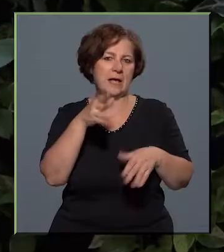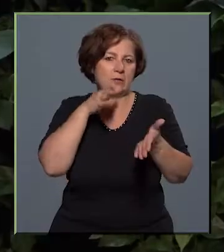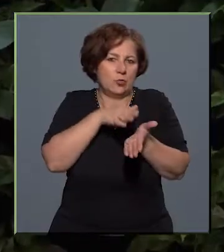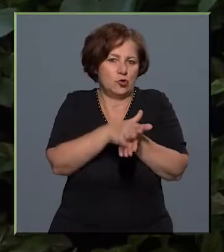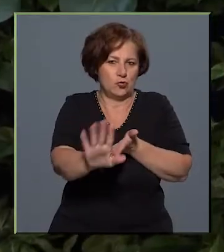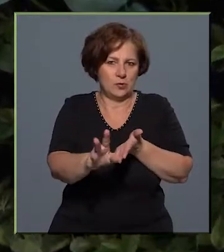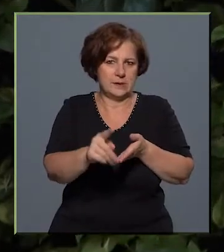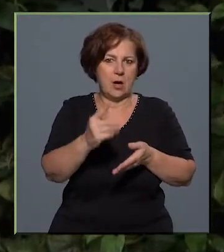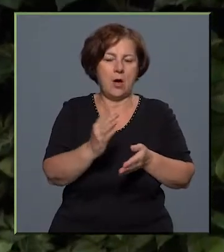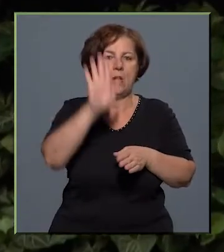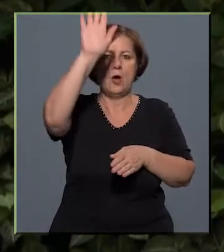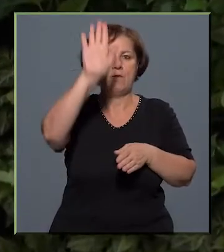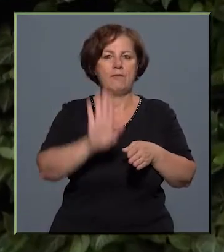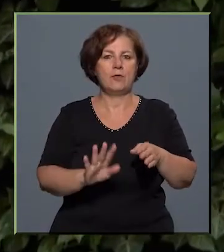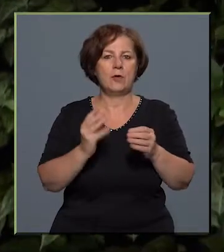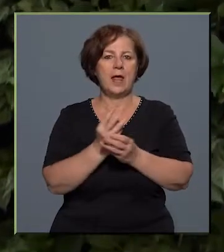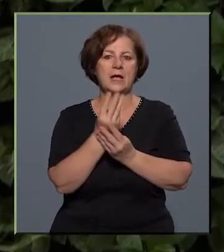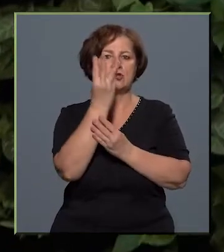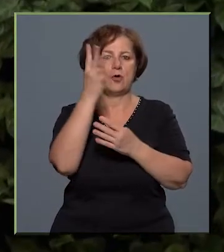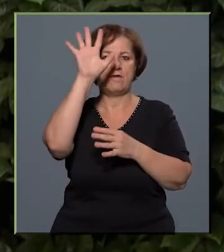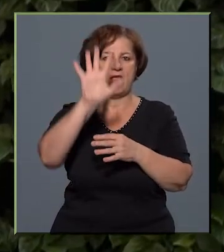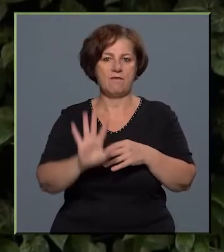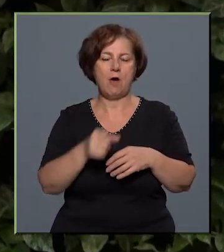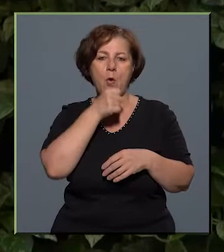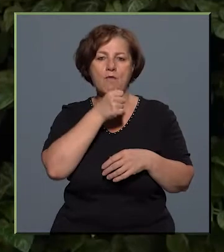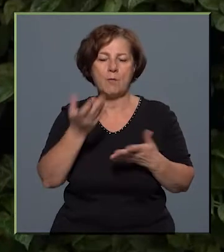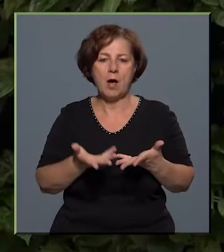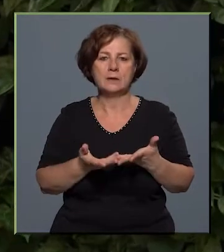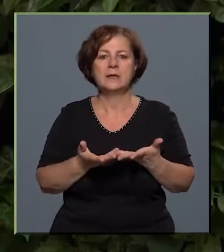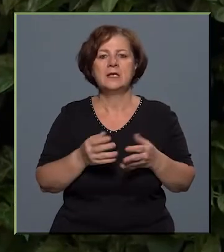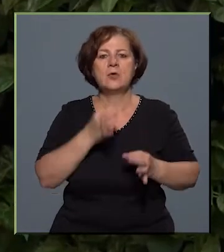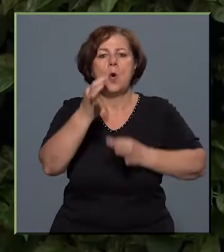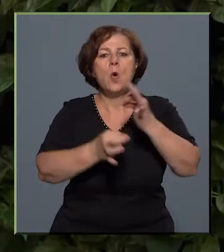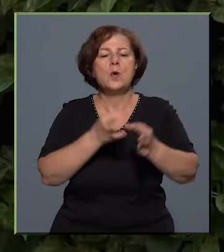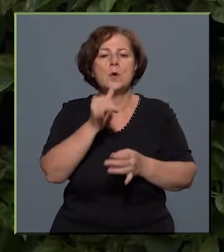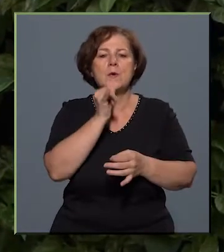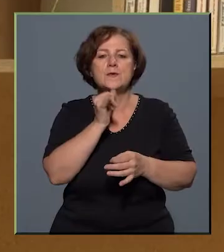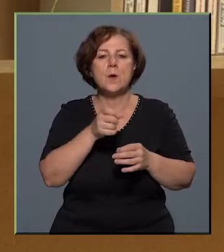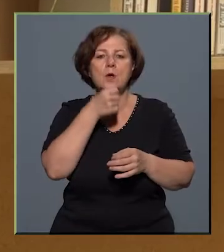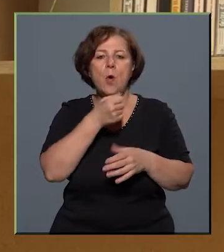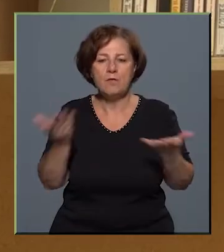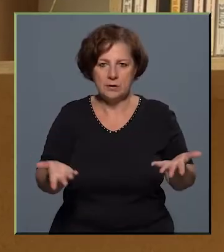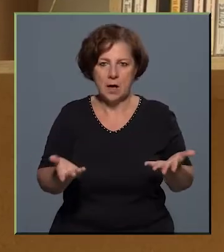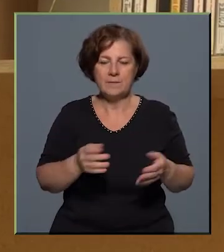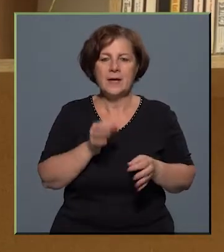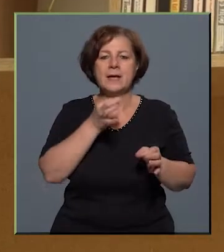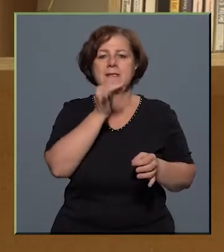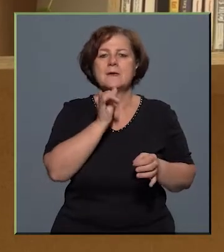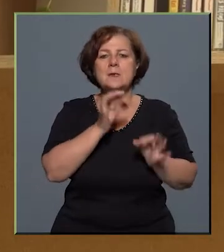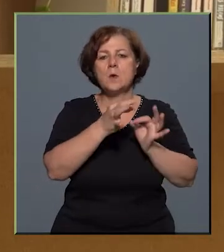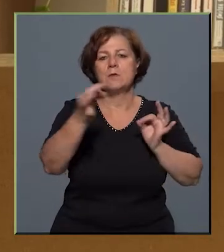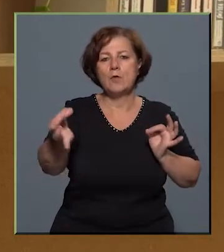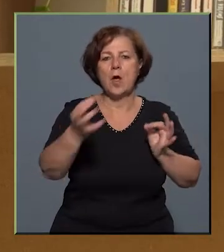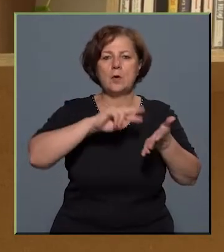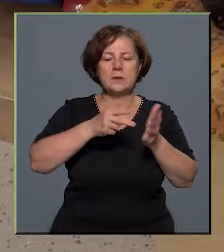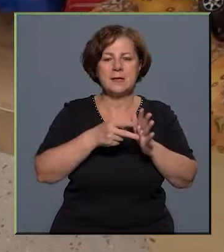csúszda, függőleges növényfal is található az óvodában, és mivel ők örökös zöld óvoda, ez a zöld vonal koncepció,